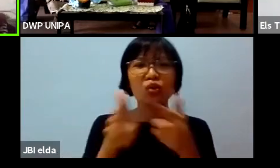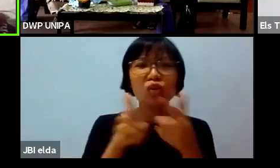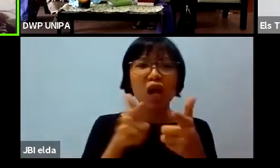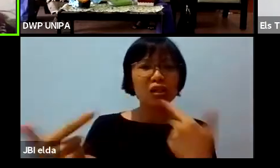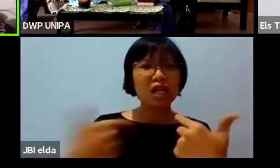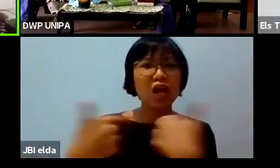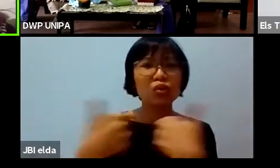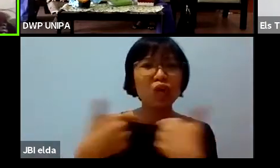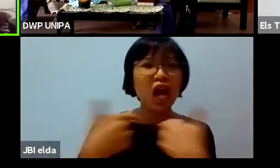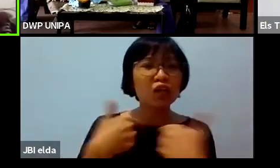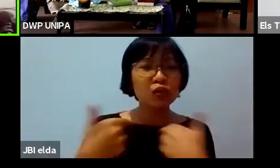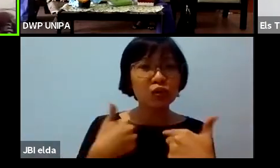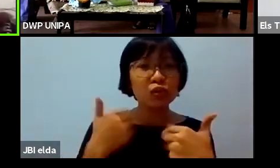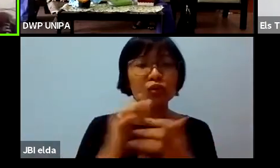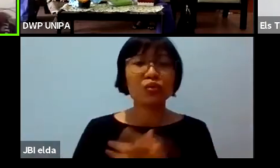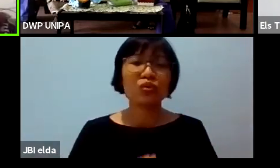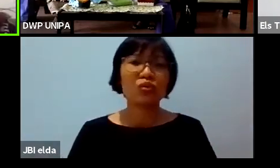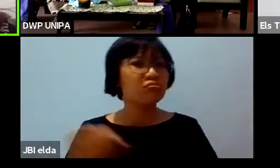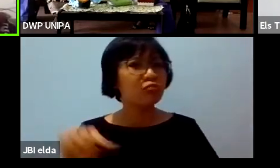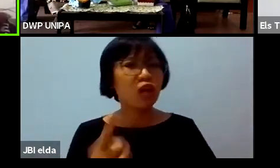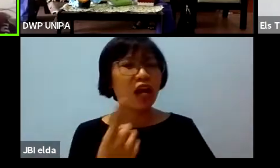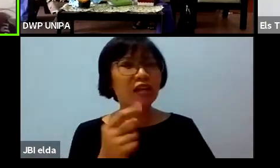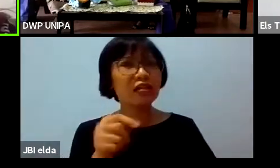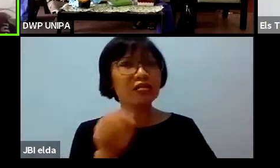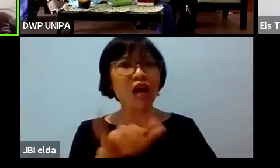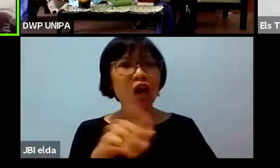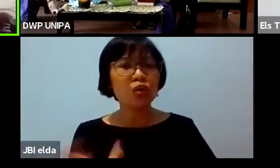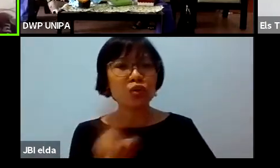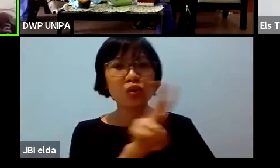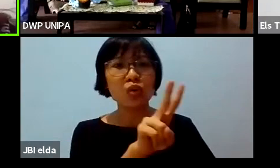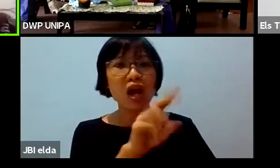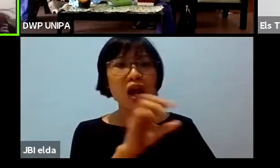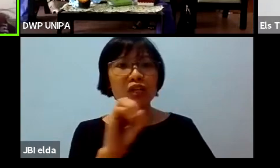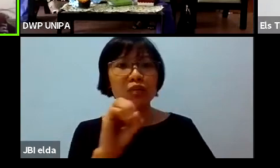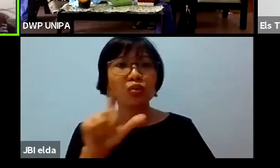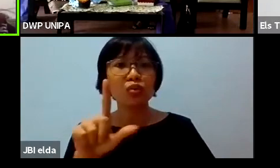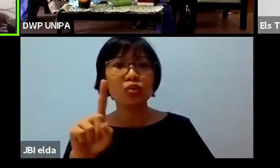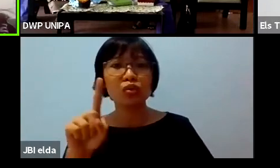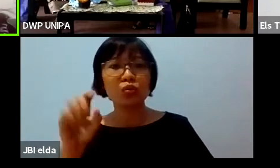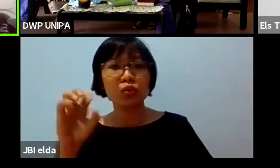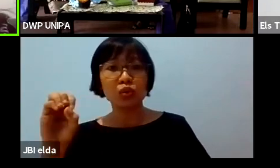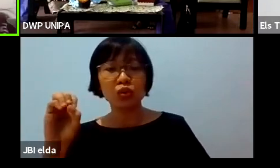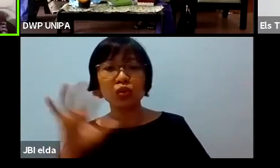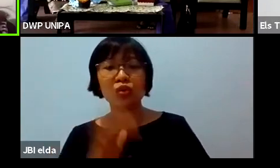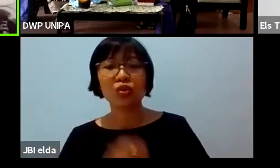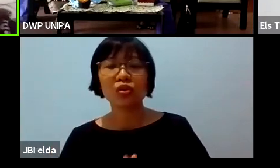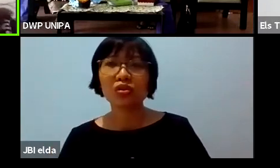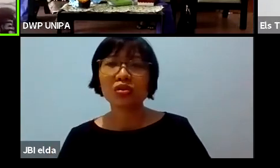gitu ya. Jadi pada waktu itu kamu inget banget deh tuh setelah